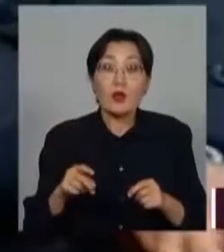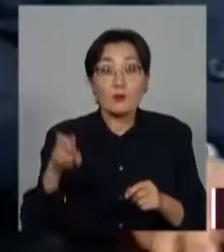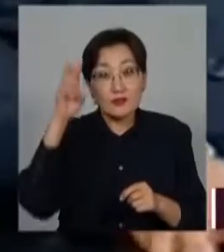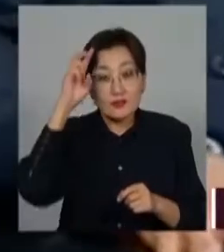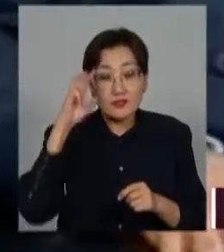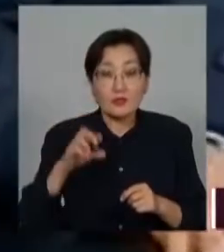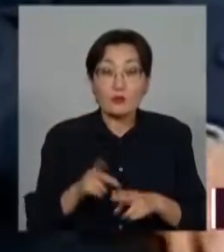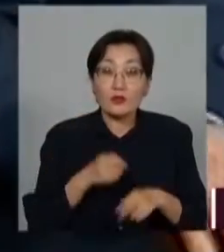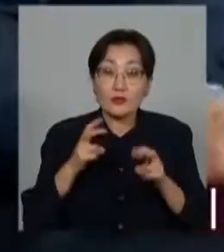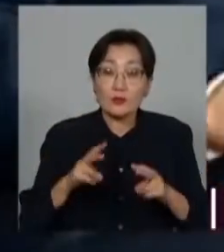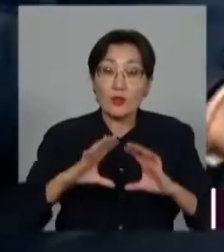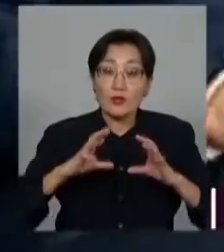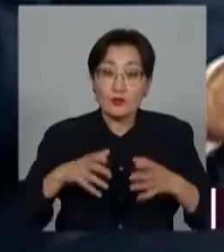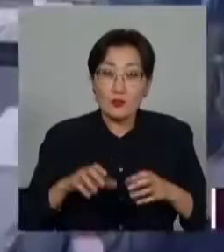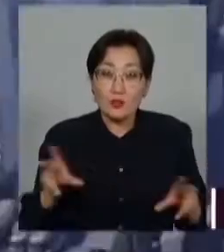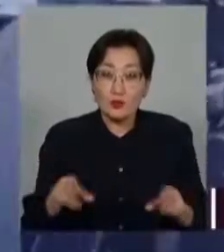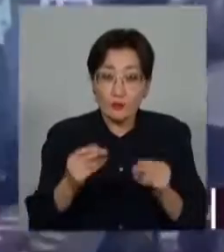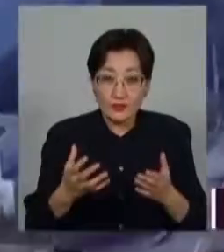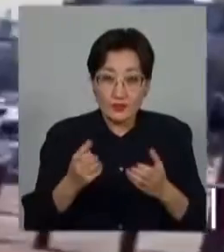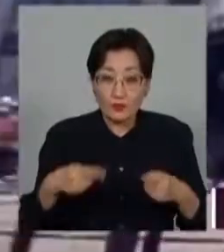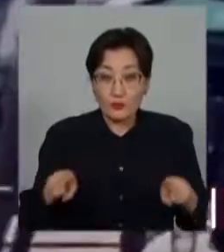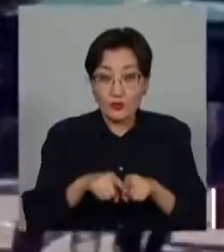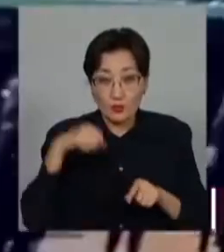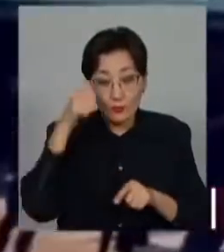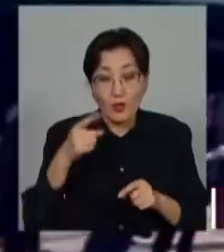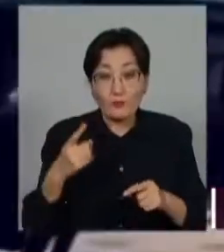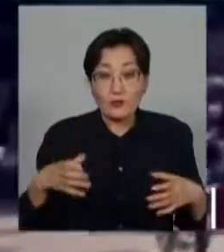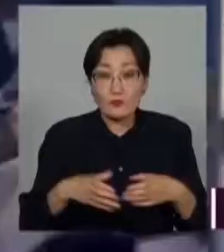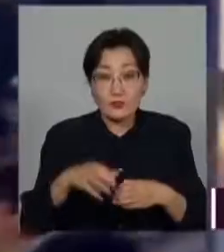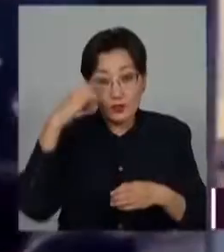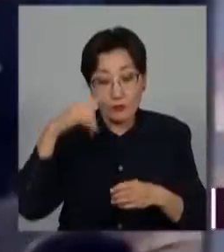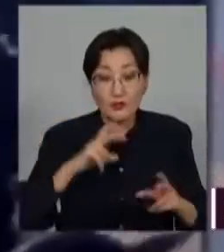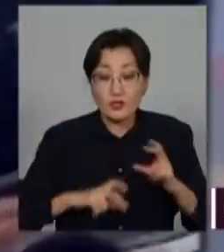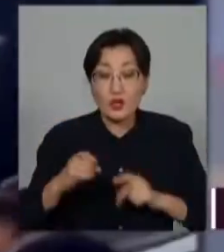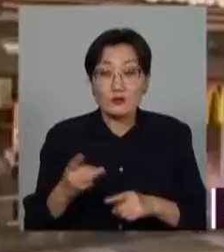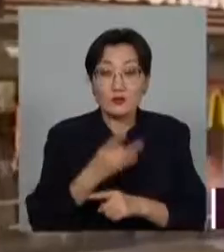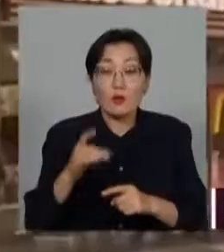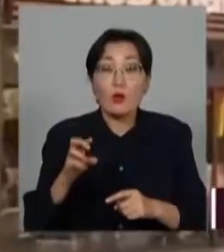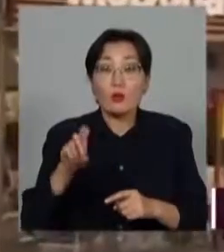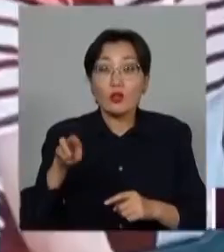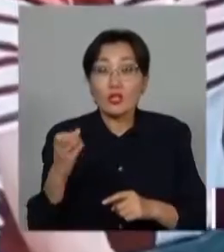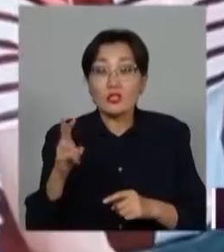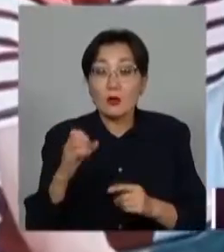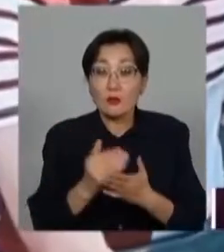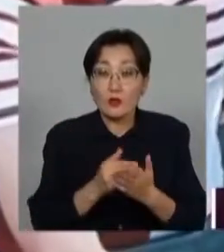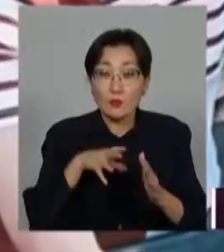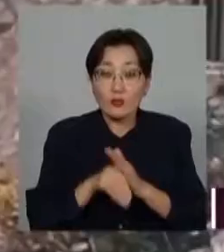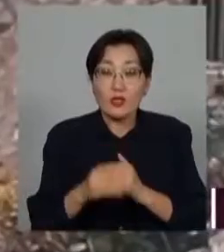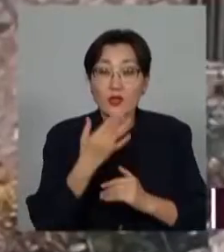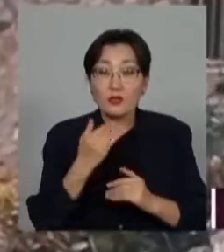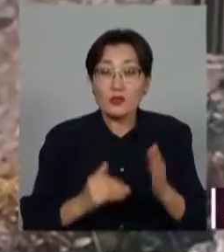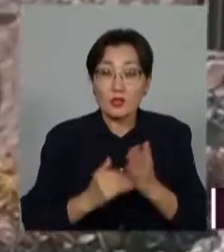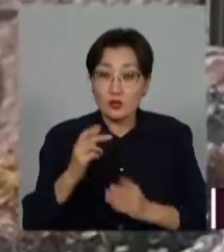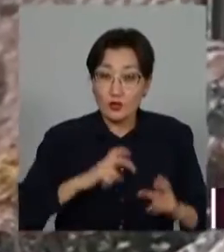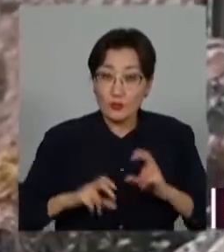державалардан ел қауіпсіздігінің халықаралық кепілін алды. Дәл осы жылы бір топ қазақстандық студент алғаш рет болашақ бағдарламасы аясында шетелдік жоғары